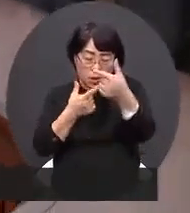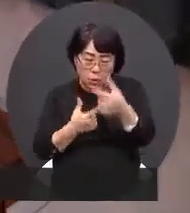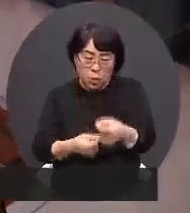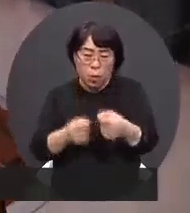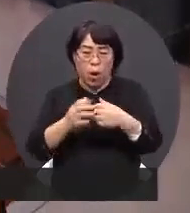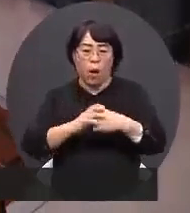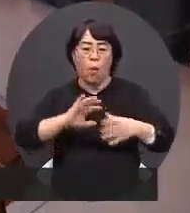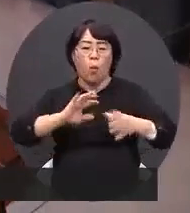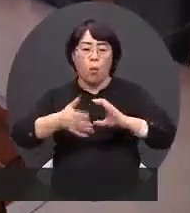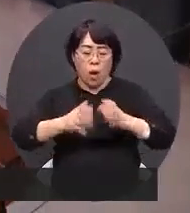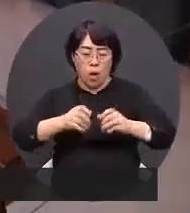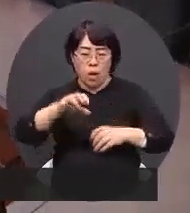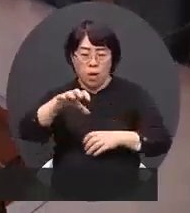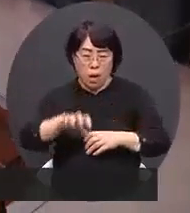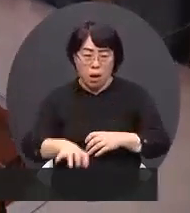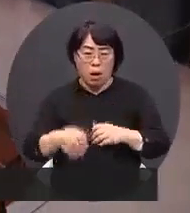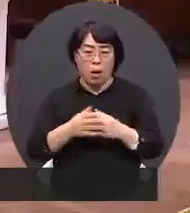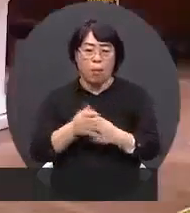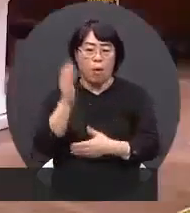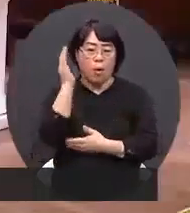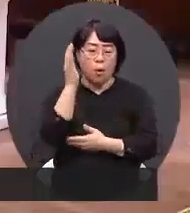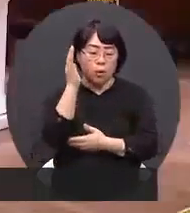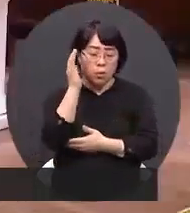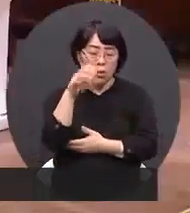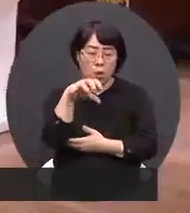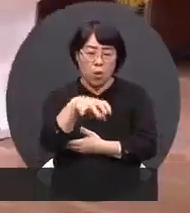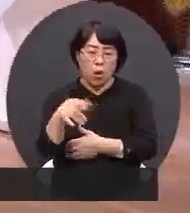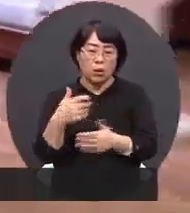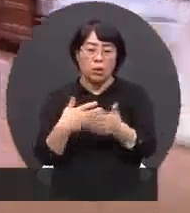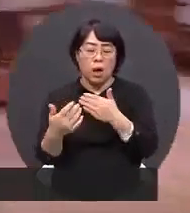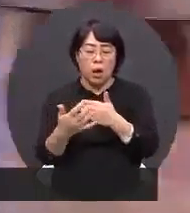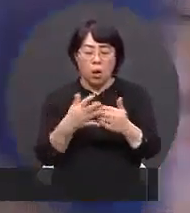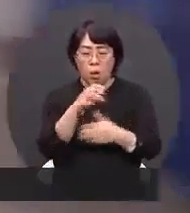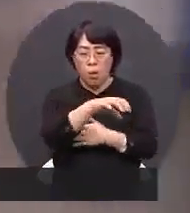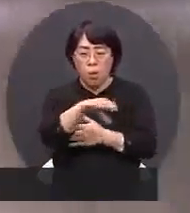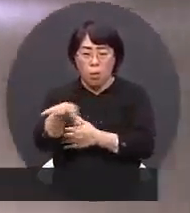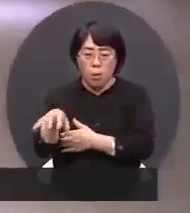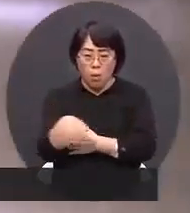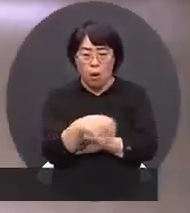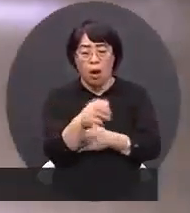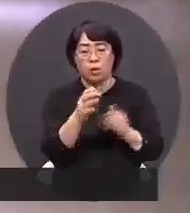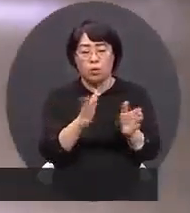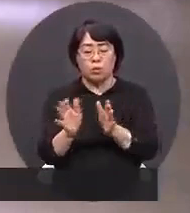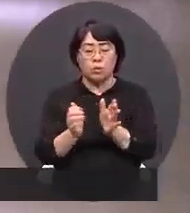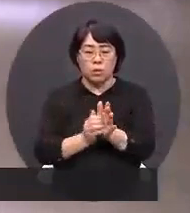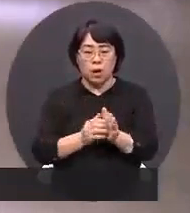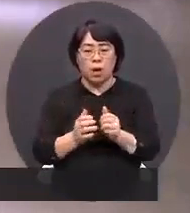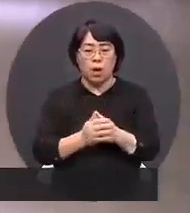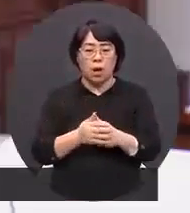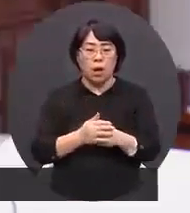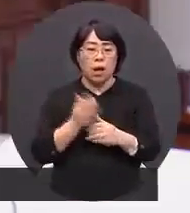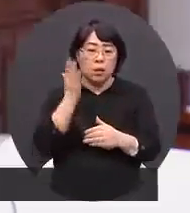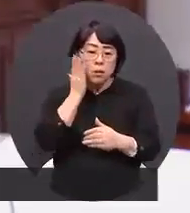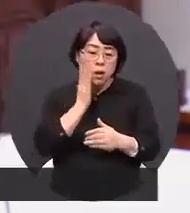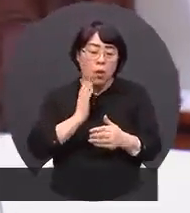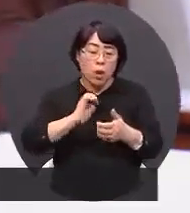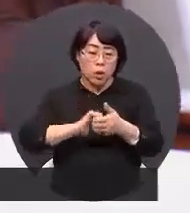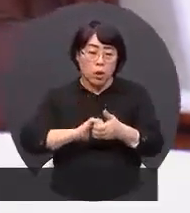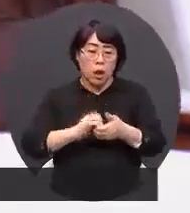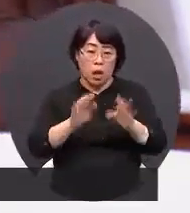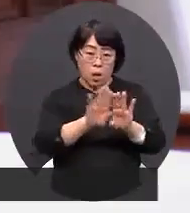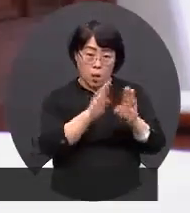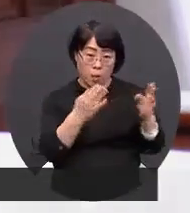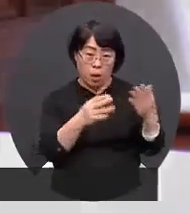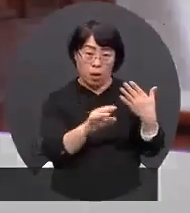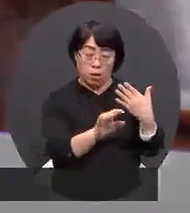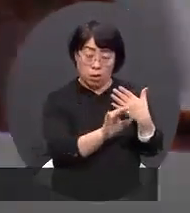국무회의 장 대국민 연설 장 등 체험 공간도 마련되어 있습니다 청와대가 개방되면 사실 쌈